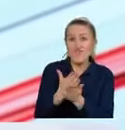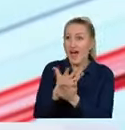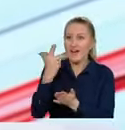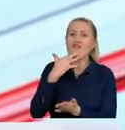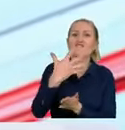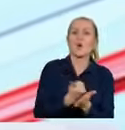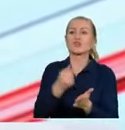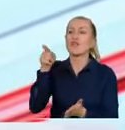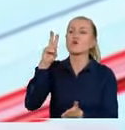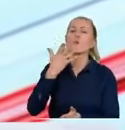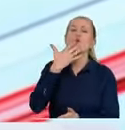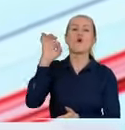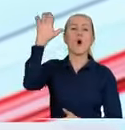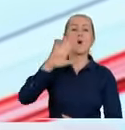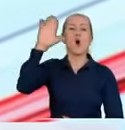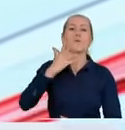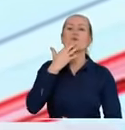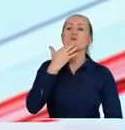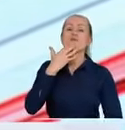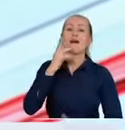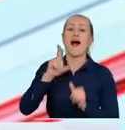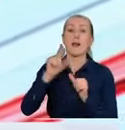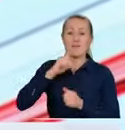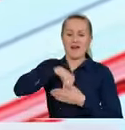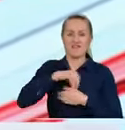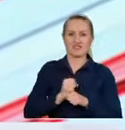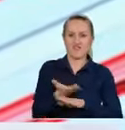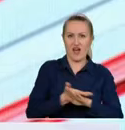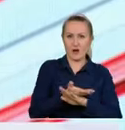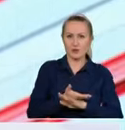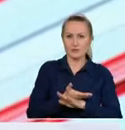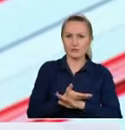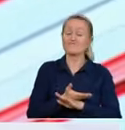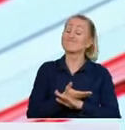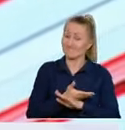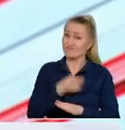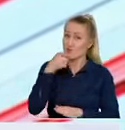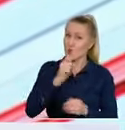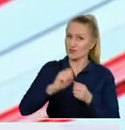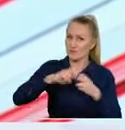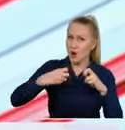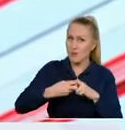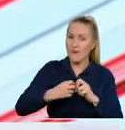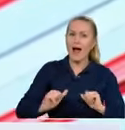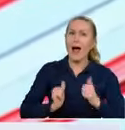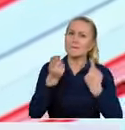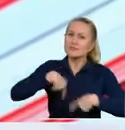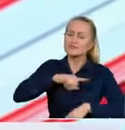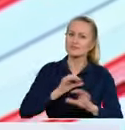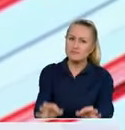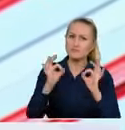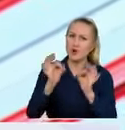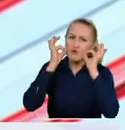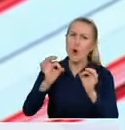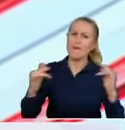ustach. Lecz sam fałsz i obłudę w duszy. I to jest dzisiaj problem, żebyśmy mieli relacje dobre,